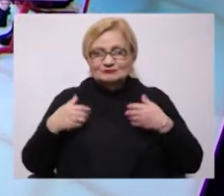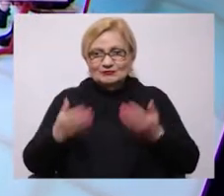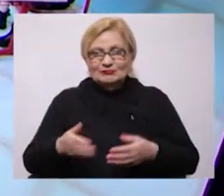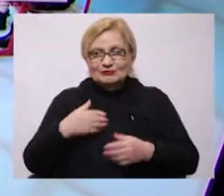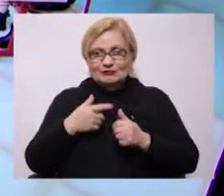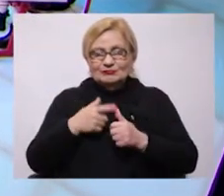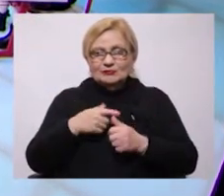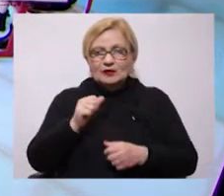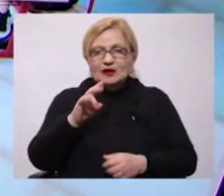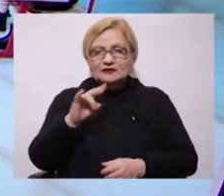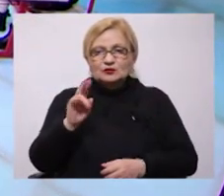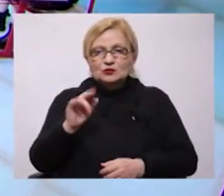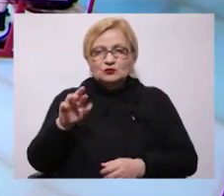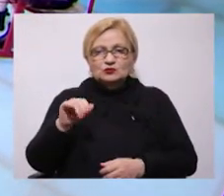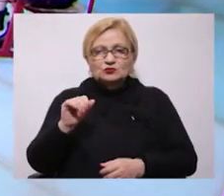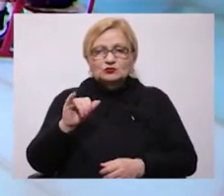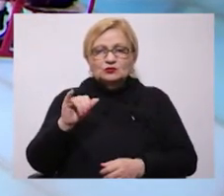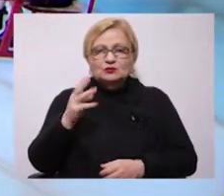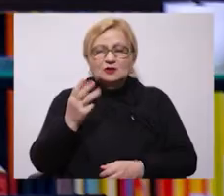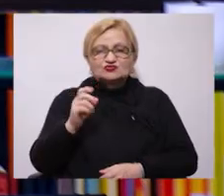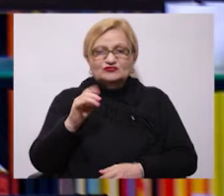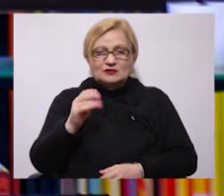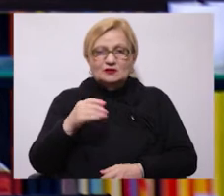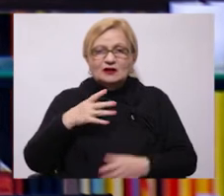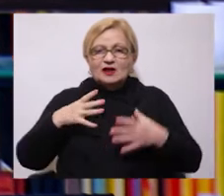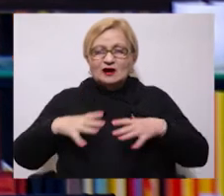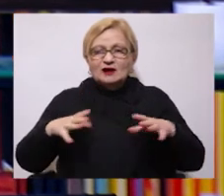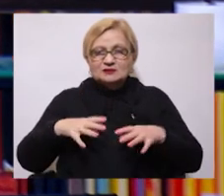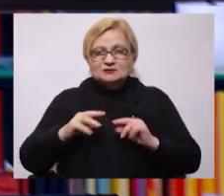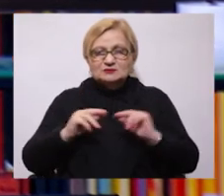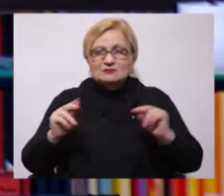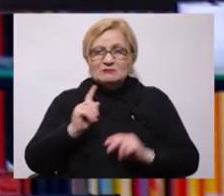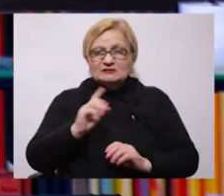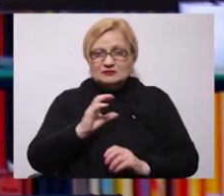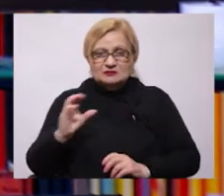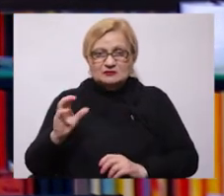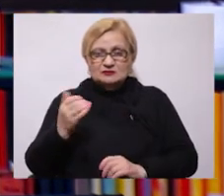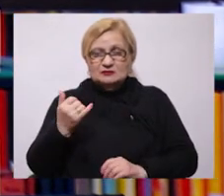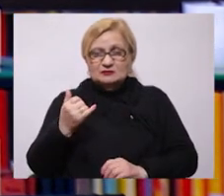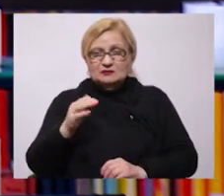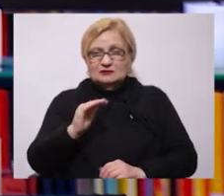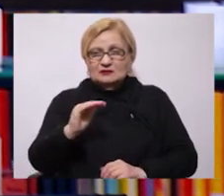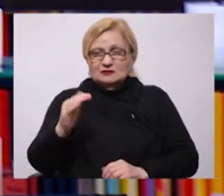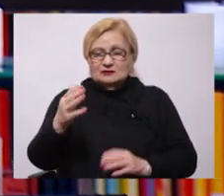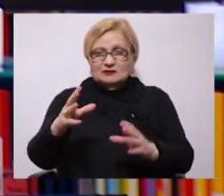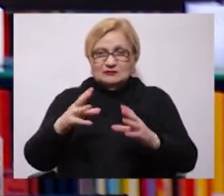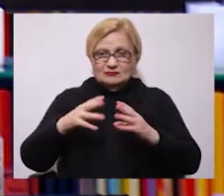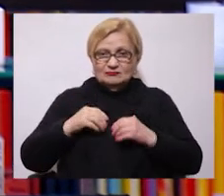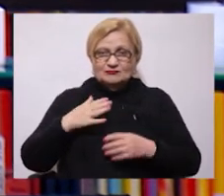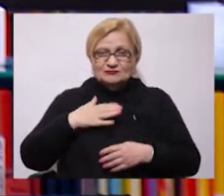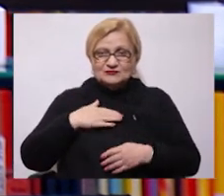მოგესალმებით, მე ანი კუდუხაშვილი ვარ, პირველ კლასელების ქართულის მასწავლებელი. Და დღეს თქვენთან ისევ და ისევ